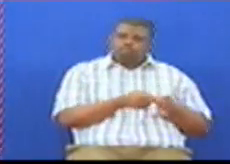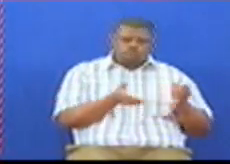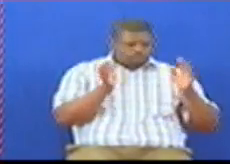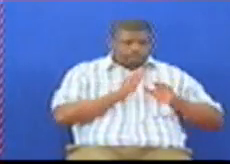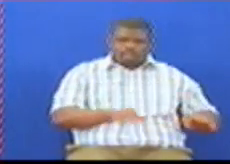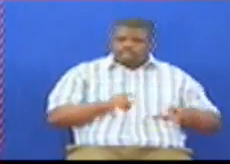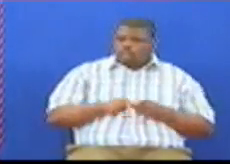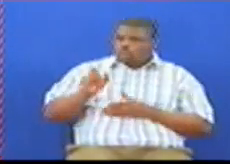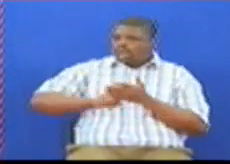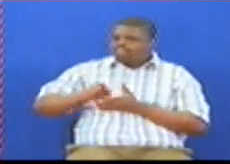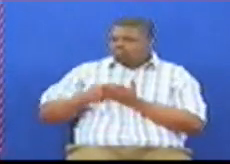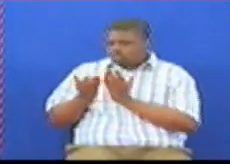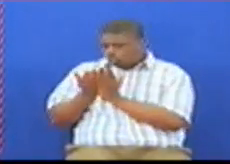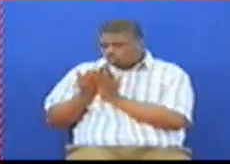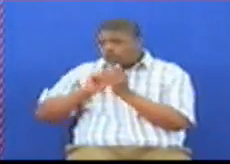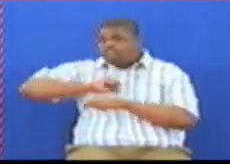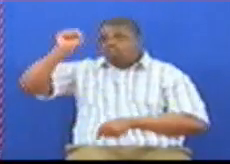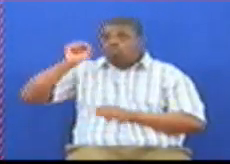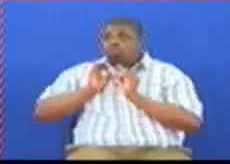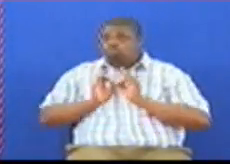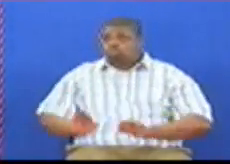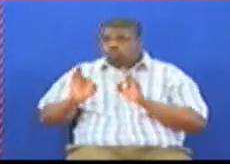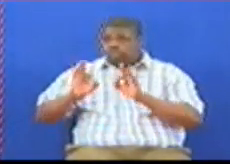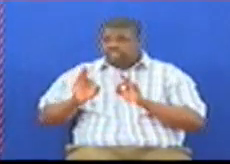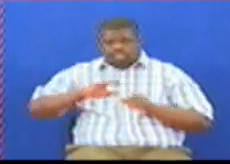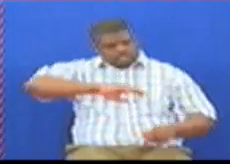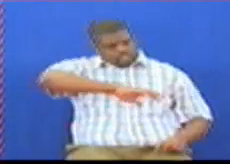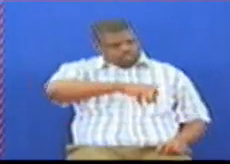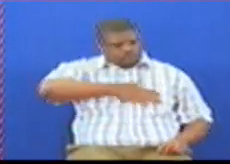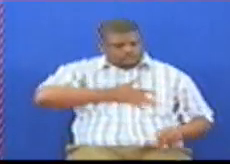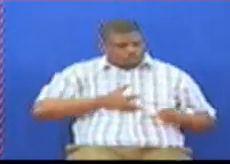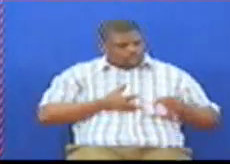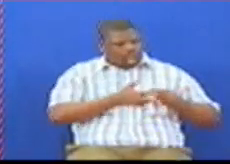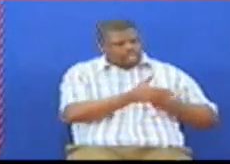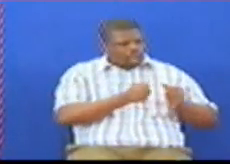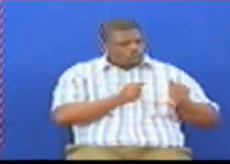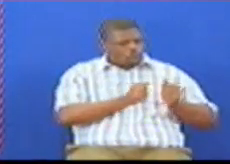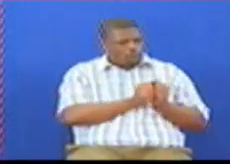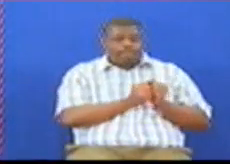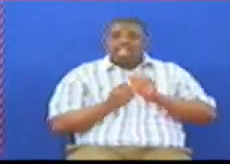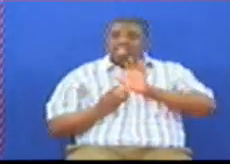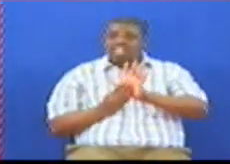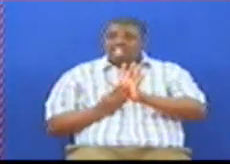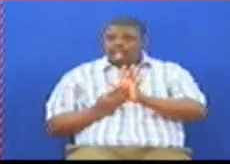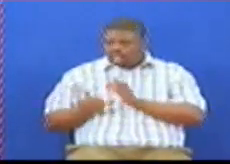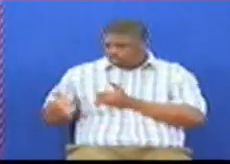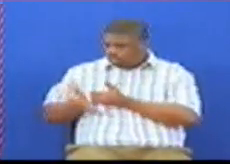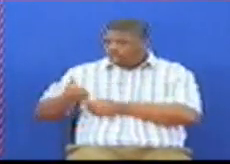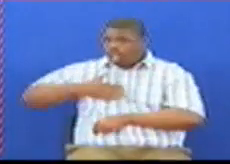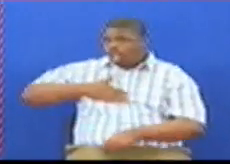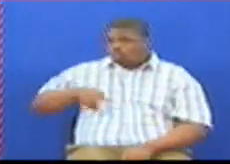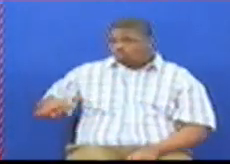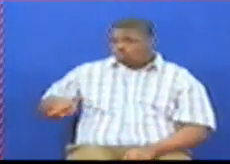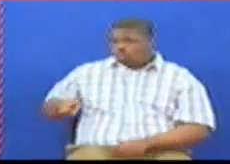na wanafunzi watasoma kwa ufaulu mzuri. Na kwa sababu jimbo langu linakata 19, ukijua ukichukua na jirani yangu kafungu